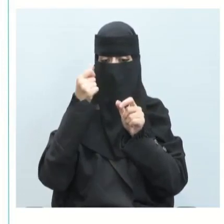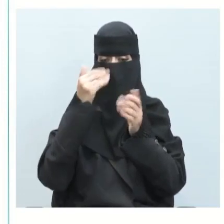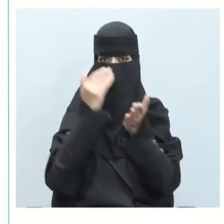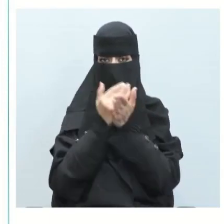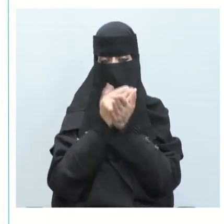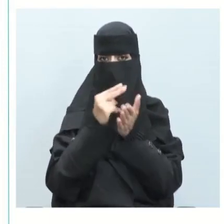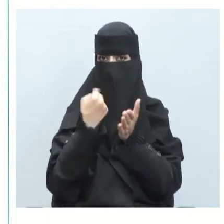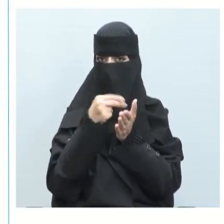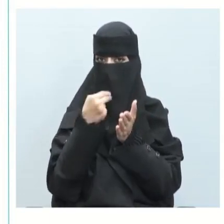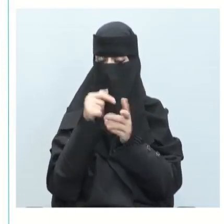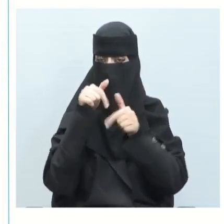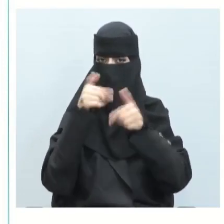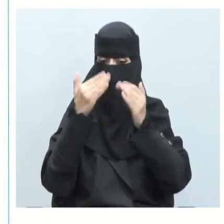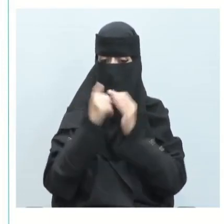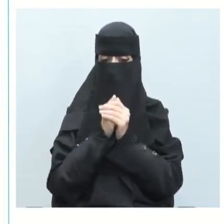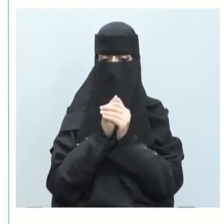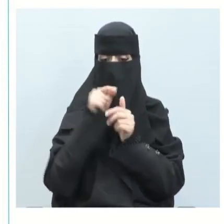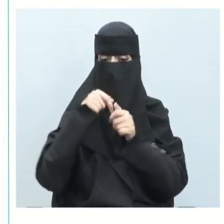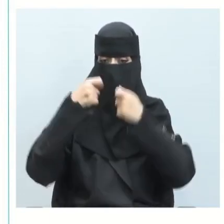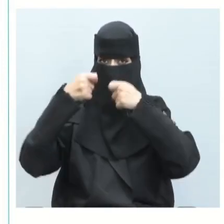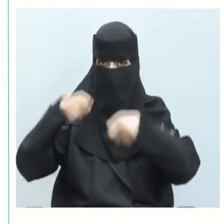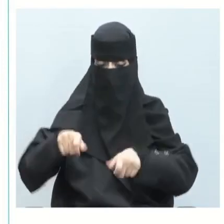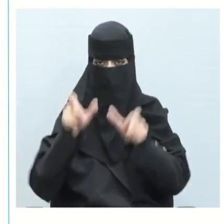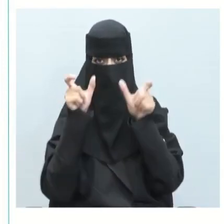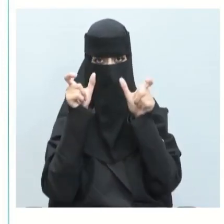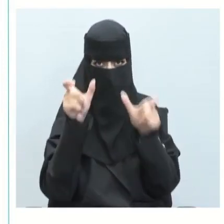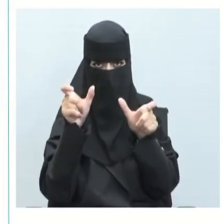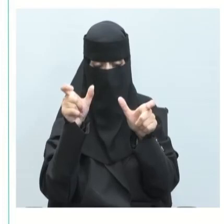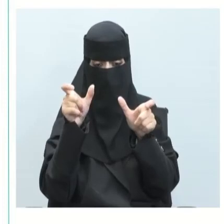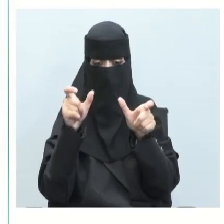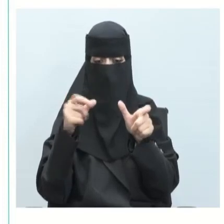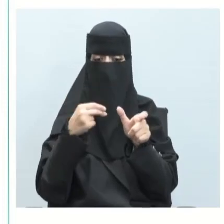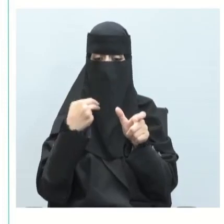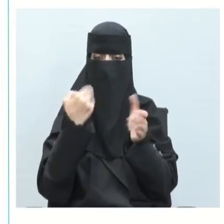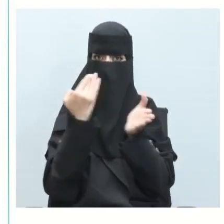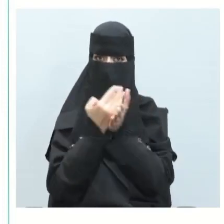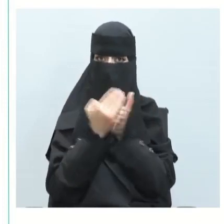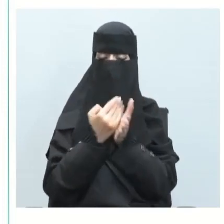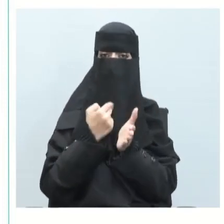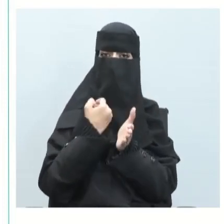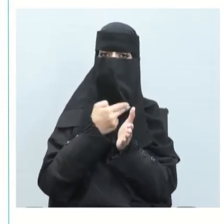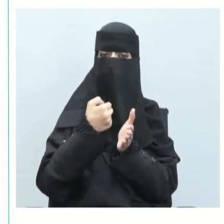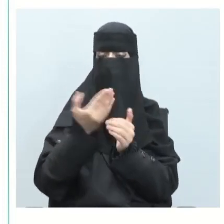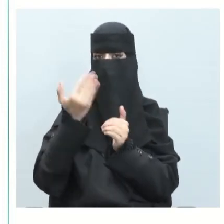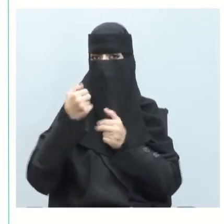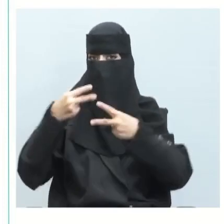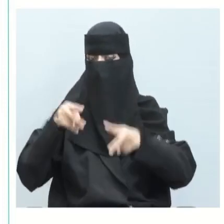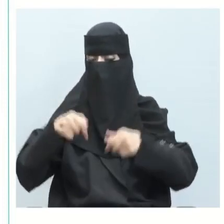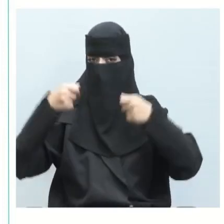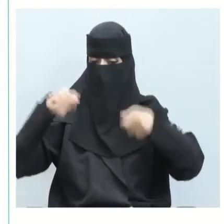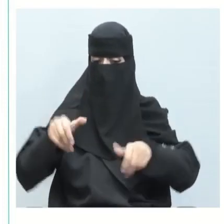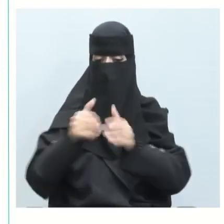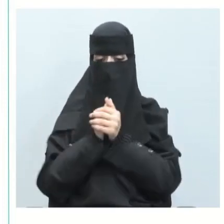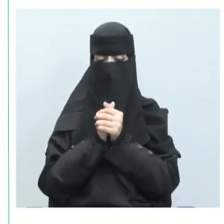هذه النسب كذلك مصاريف قد قد تراخيص وتامين قد نؤمن قبل ان تبدا الفعاليه قد